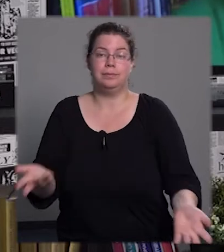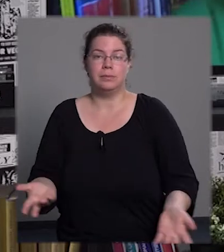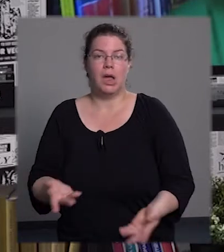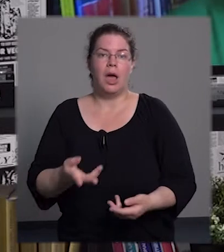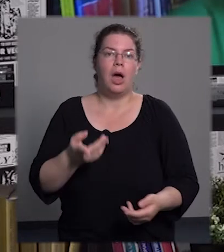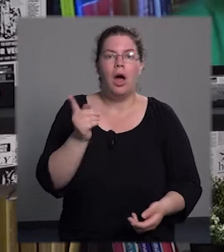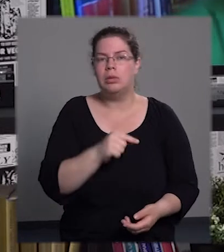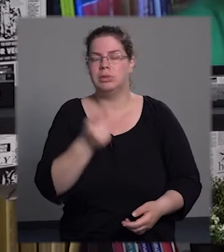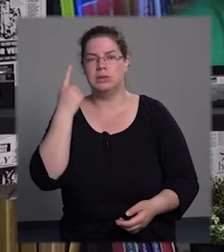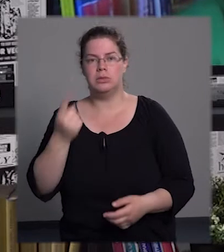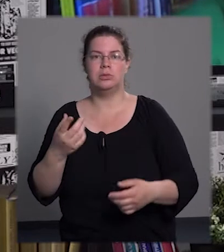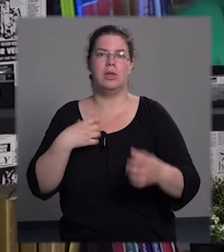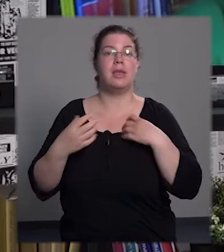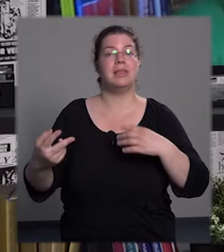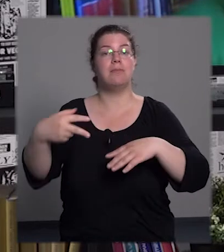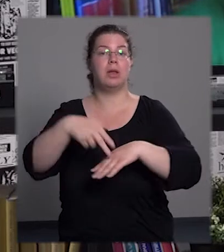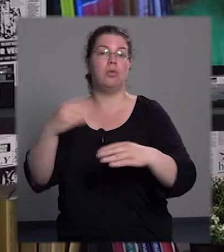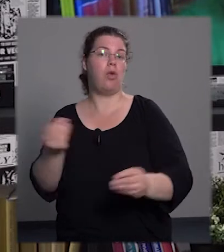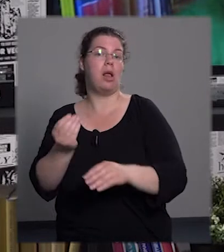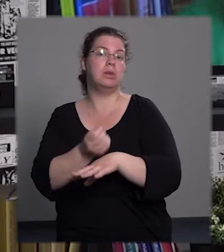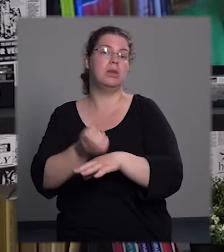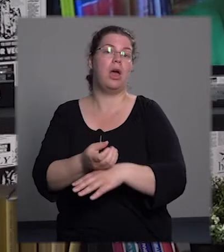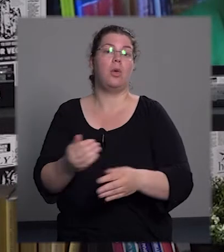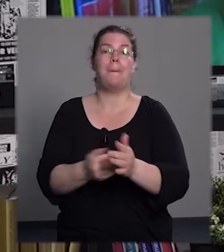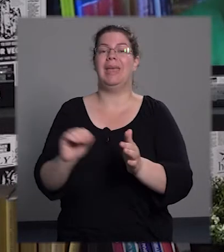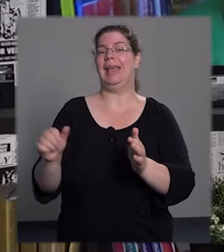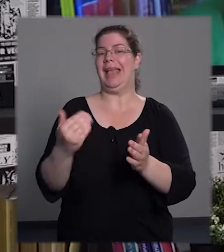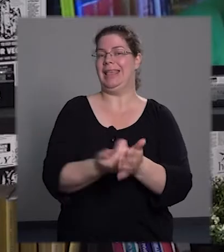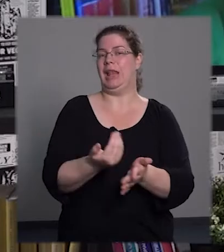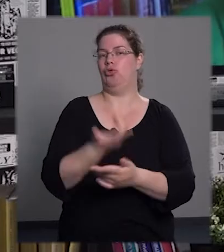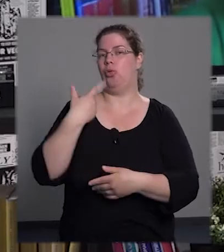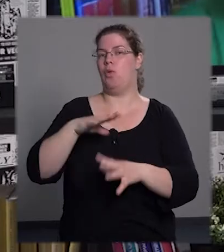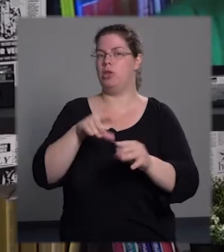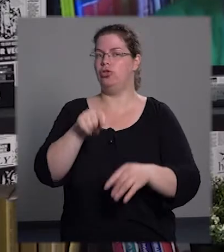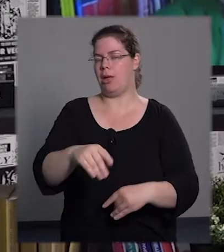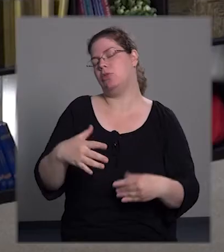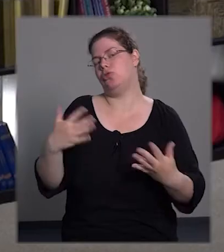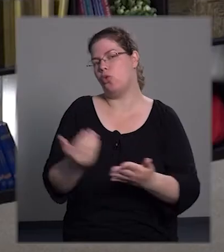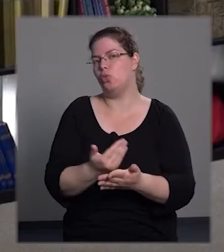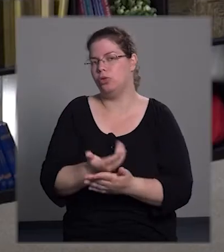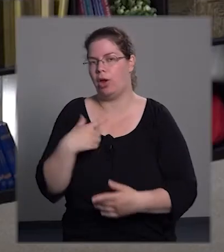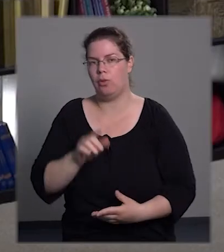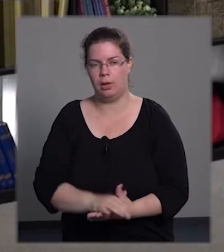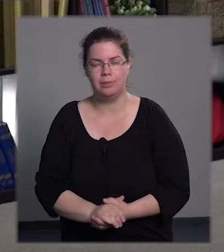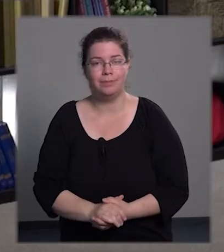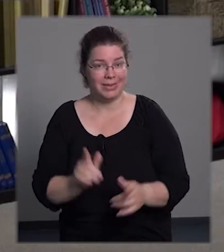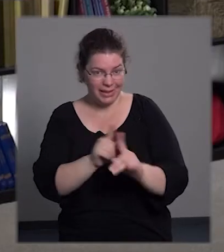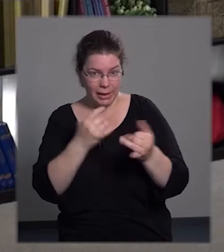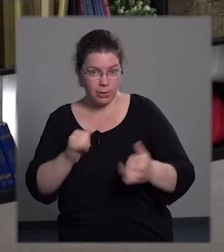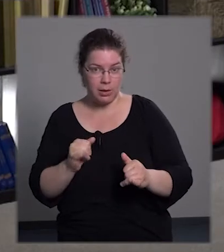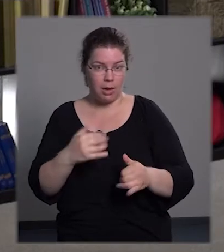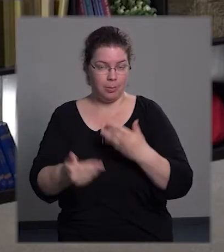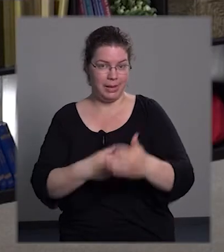tudott a színpadon valamit produkálni, akkor még egy kereső volt a családban, és arra nagy szükség volt. Tehát így indult, de aztán menet közben